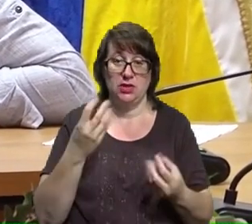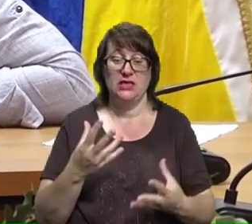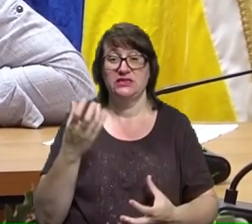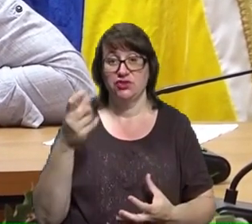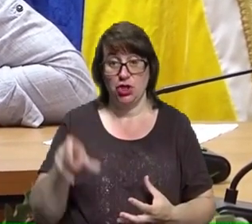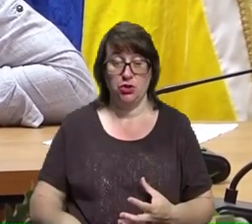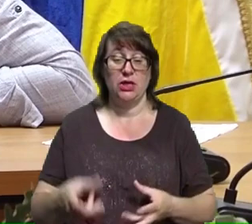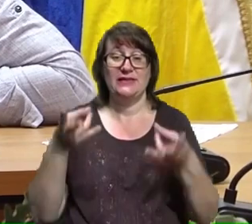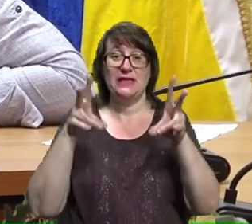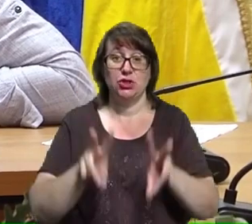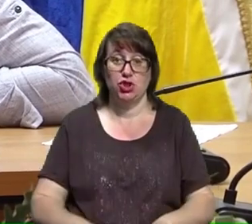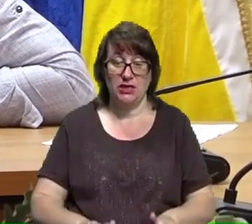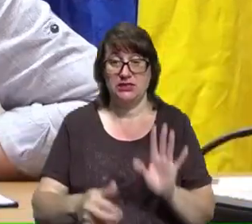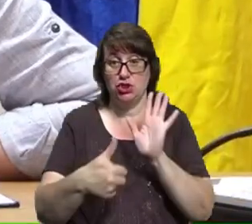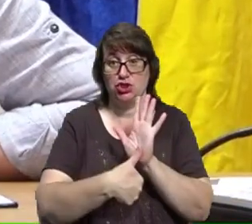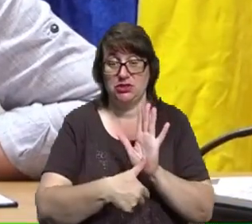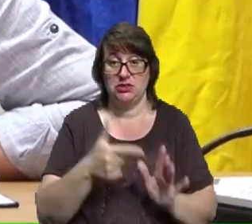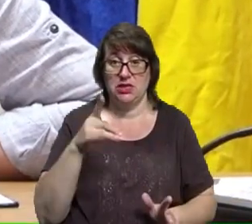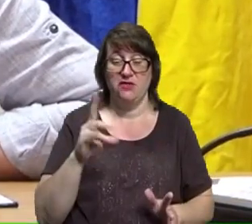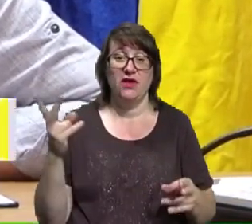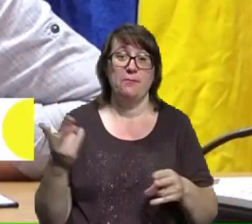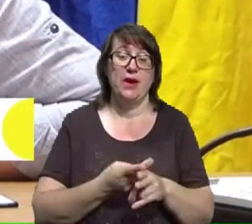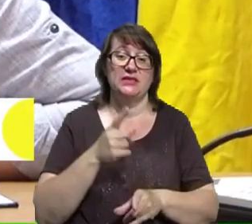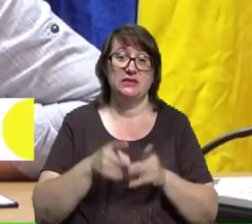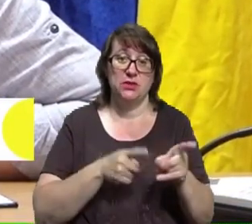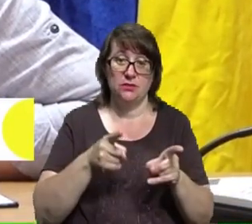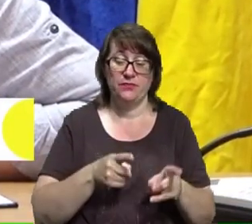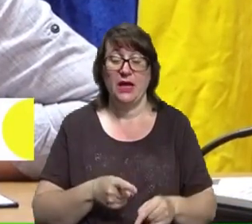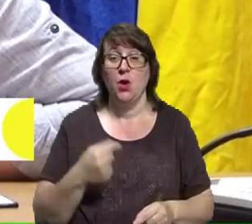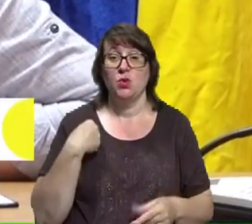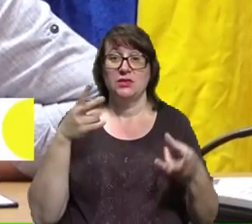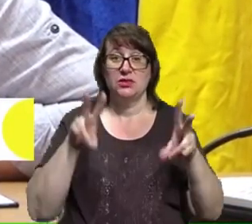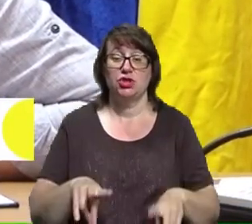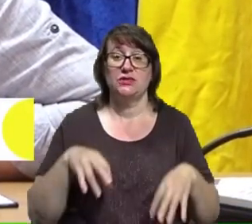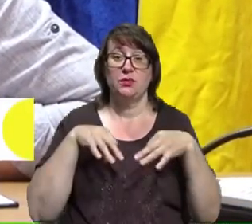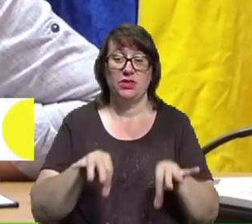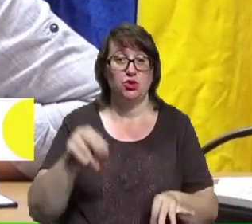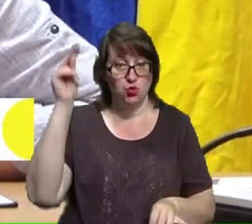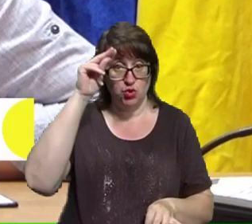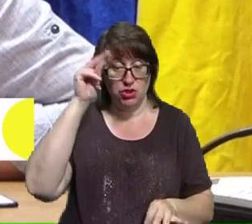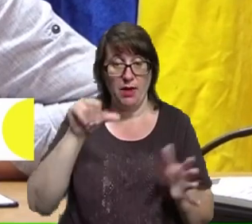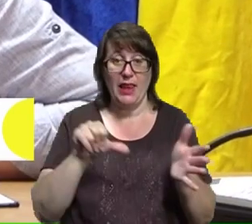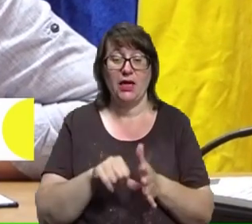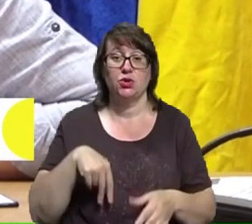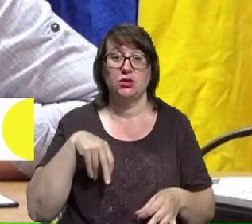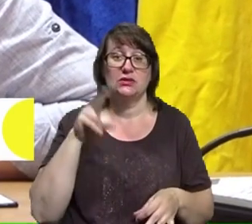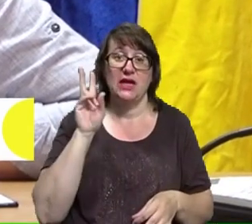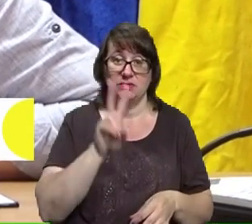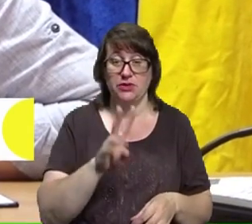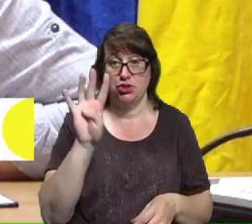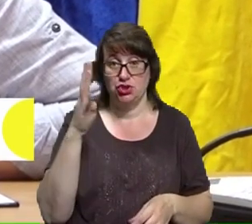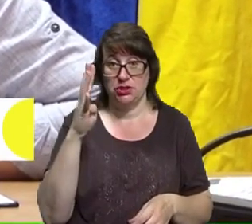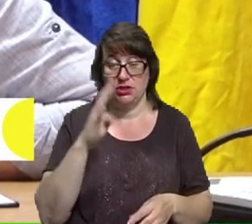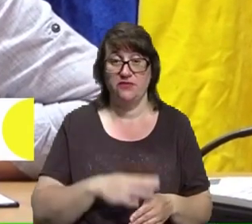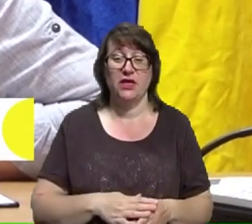залишається 6 гривень беззмінною. У нас залишається проїзд учням в електротранспорті 4 гривні.